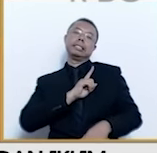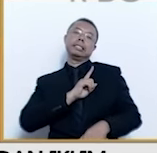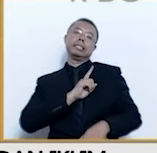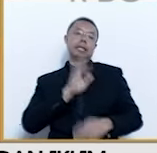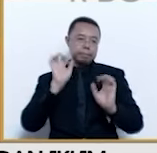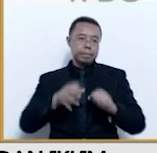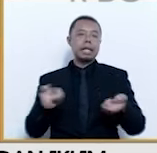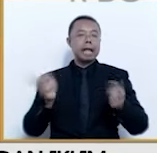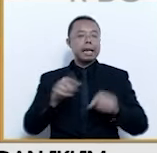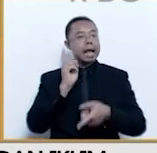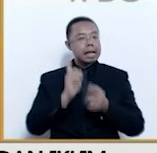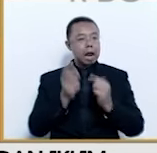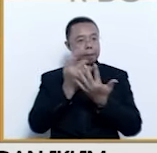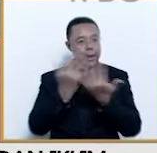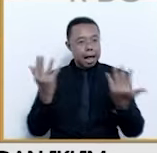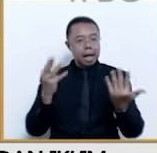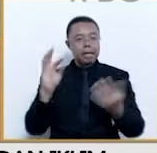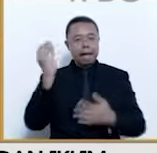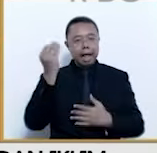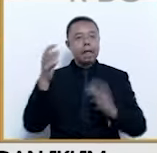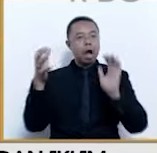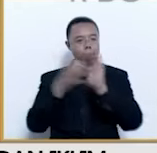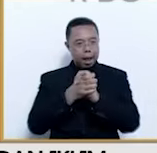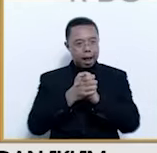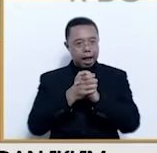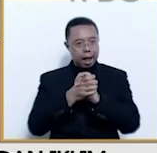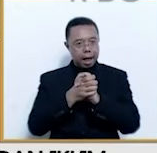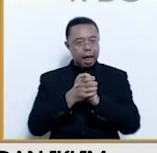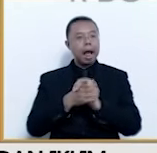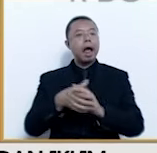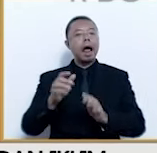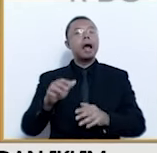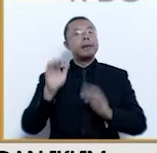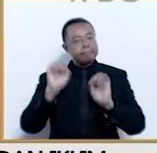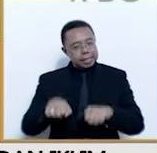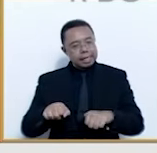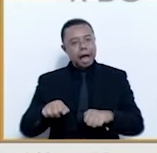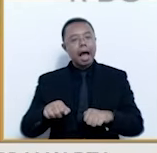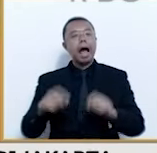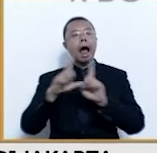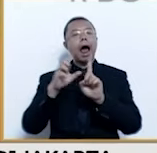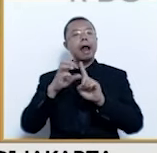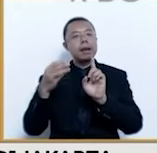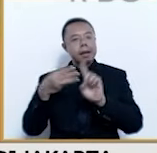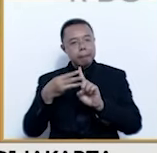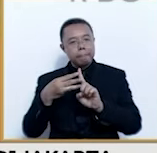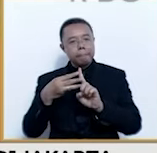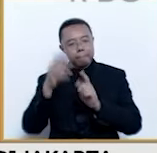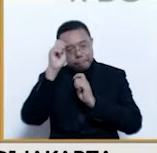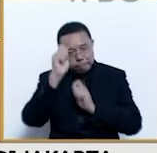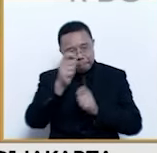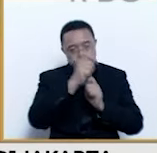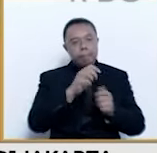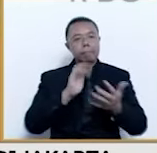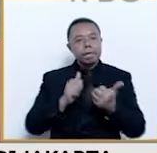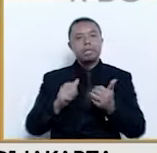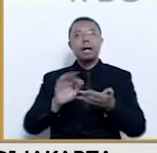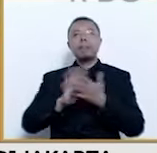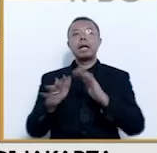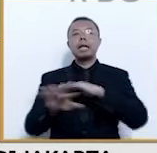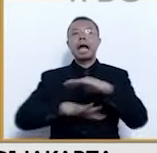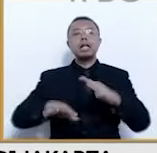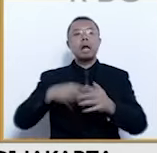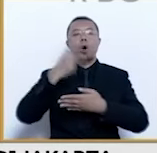hanya bisa terjadi bila rakyat Jakarta kompak sehingga adab berhasil menjadi pondasi seluruh program